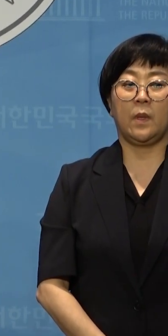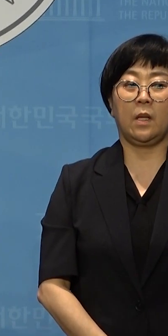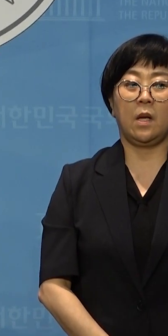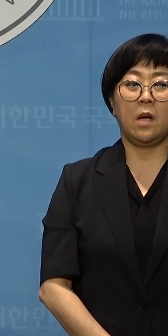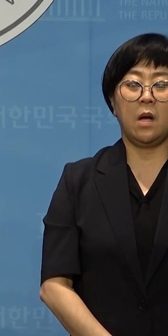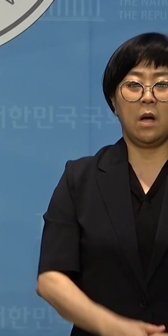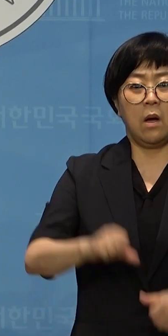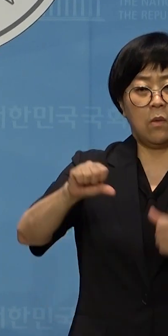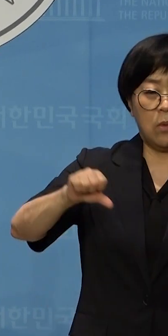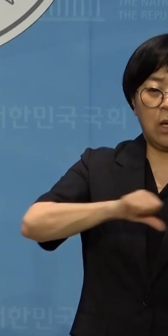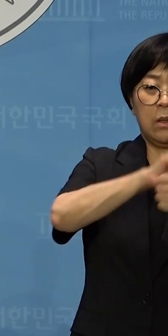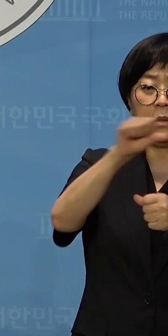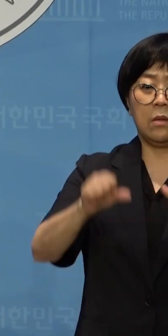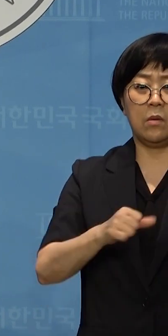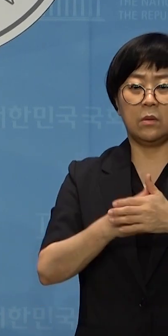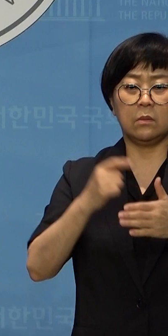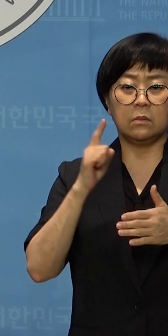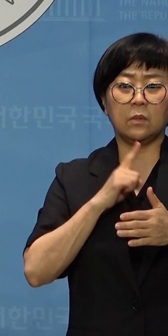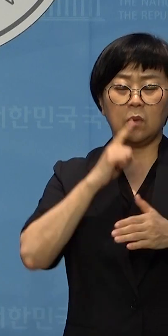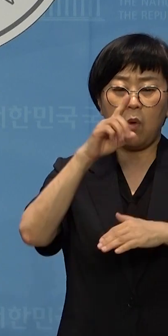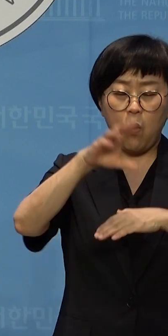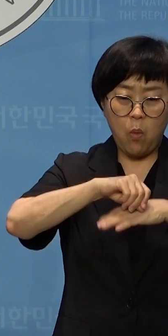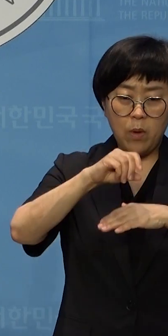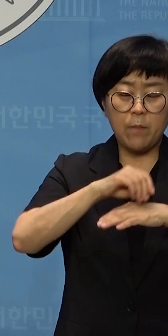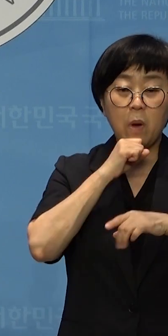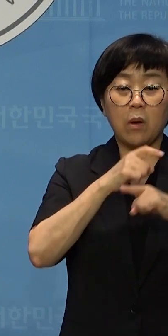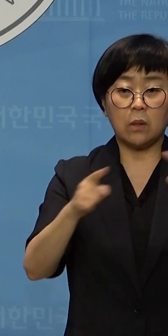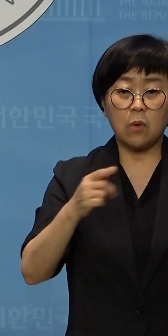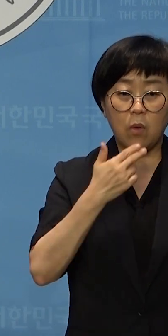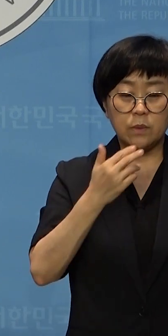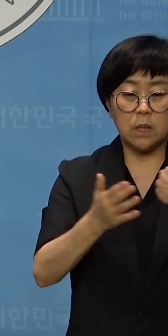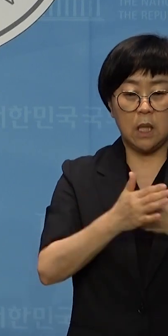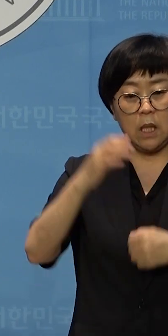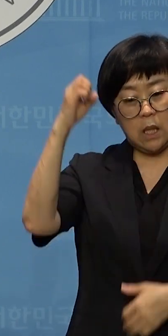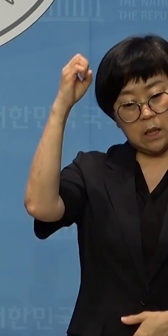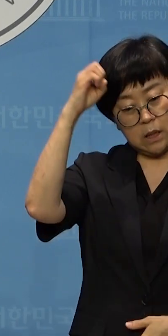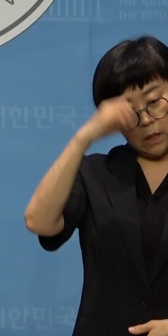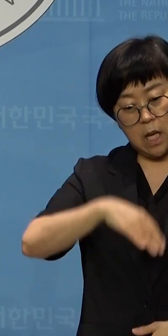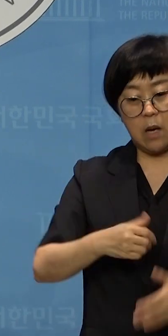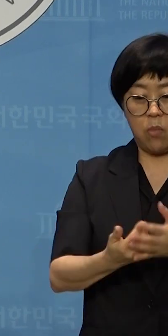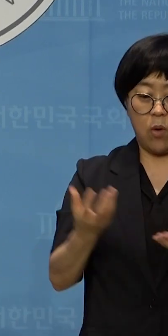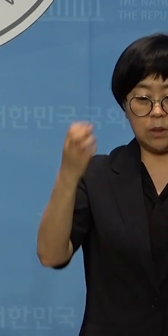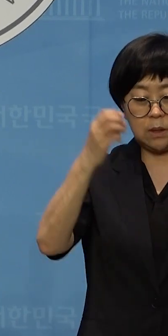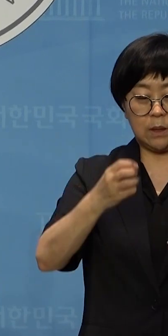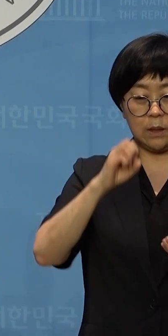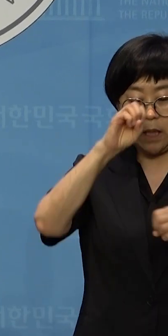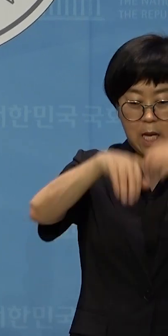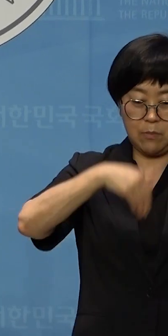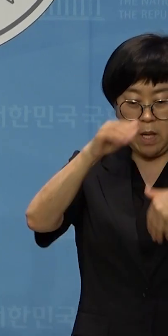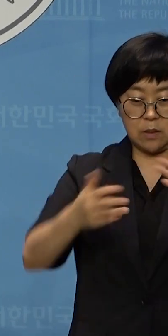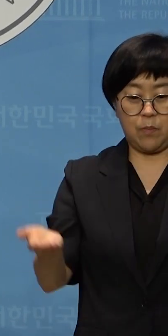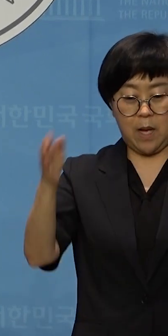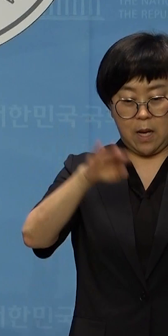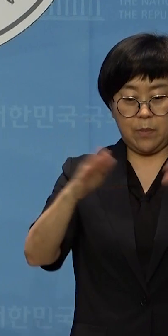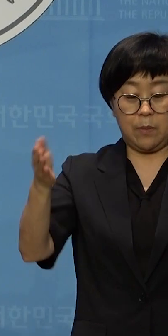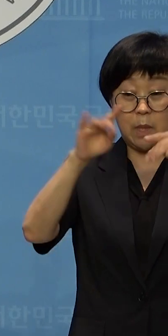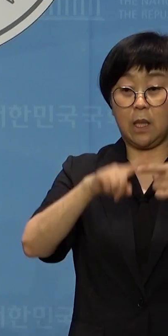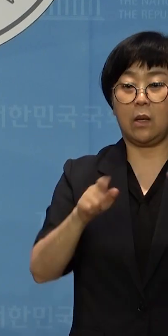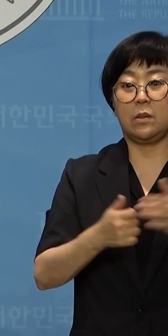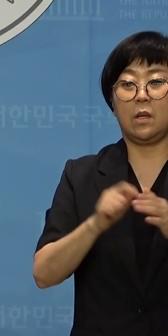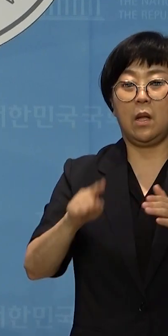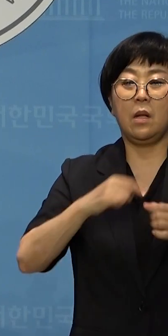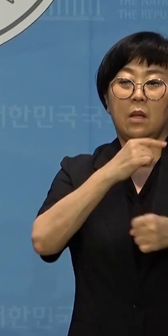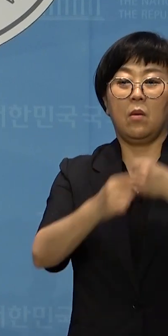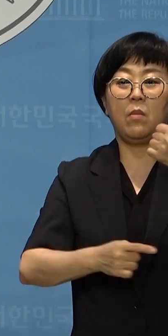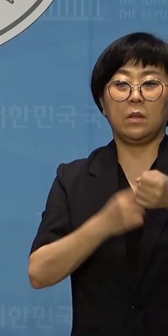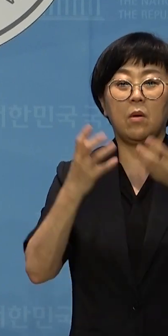제대로 된 환경 오염 평가도 없이 불도저와 포크레인 등의 중장비를 동원해 작업하고